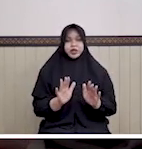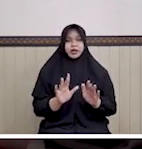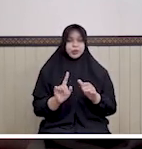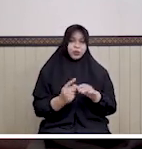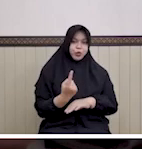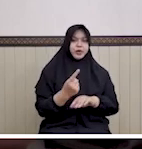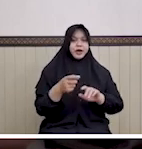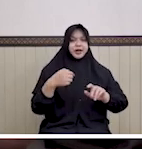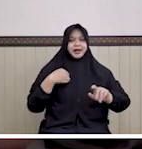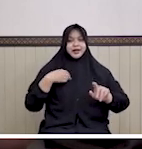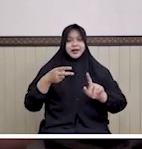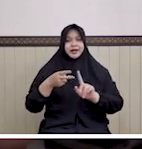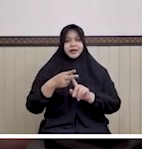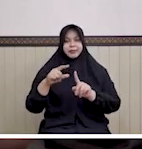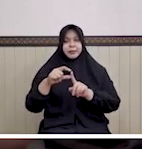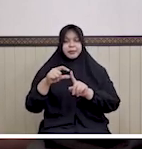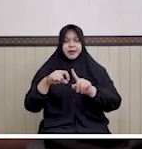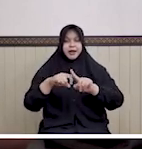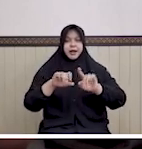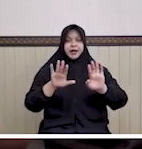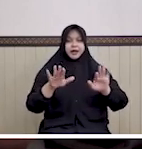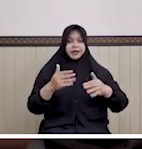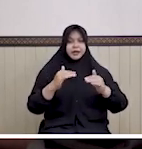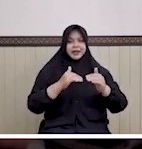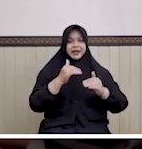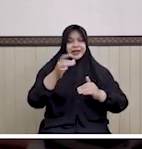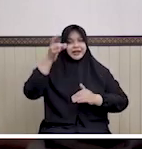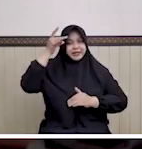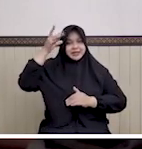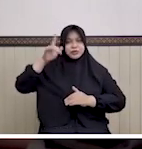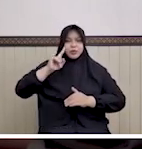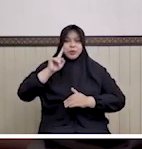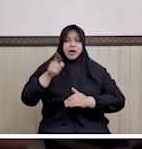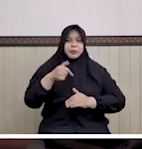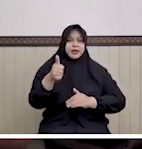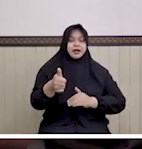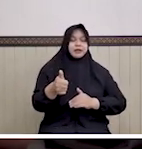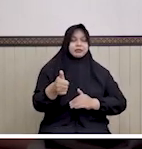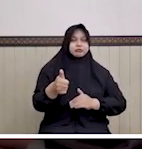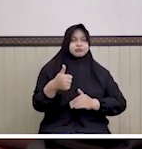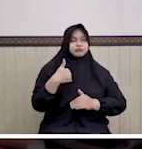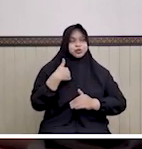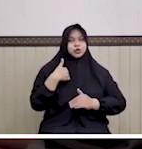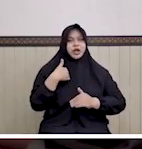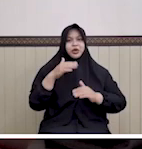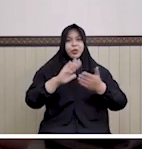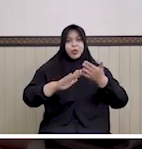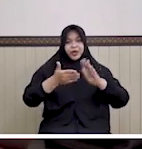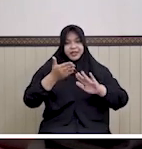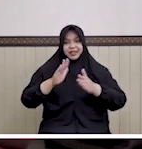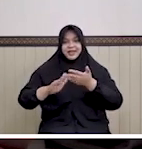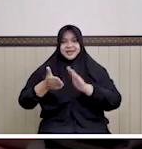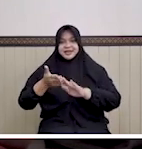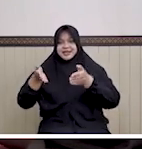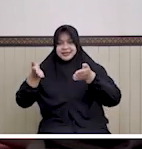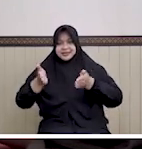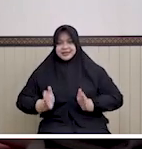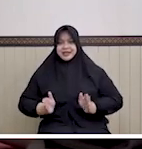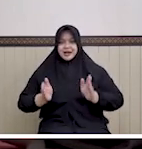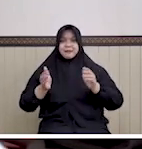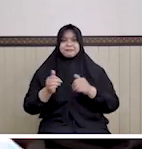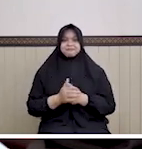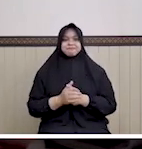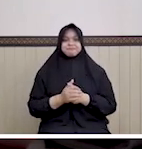merintis adanya fbk ditingkat Desa supaya mereka nanti juga punya apa komunitas yang siap